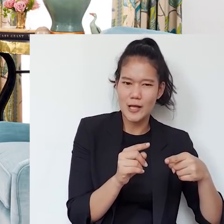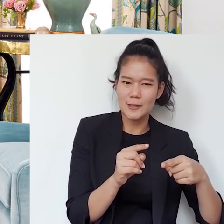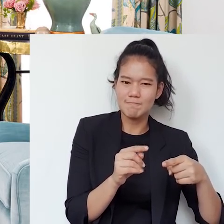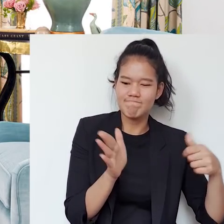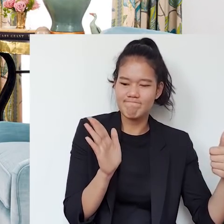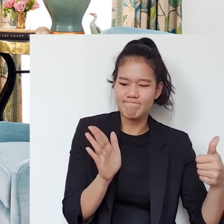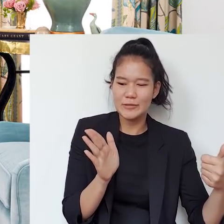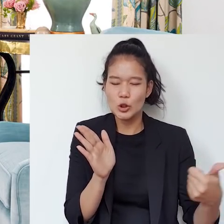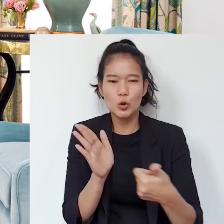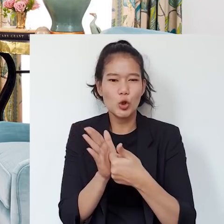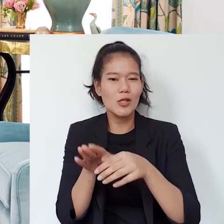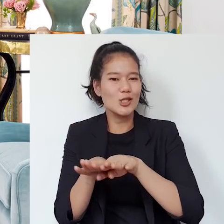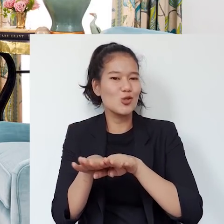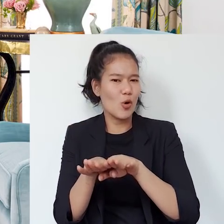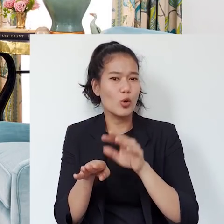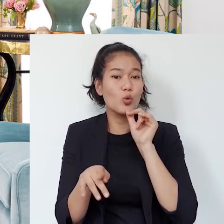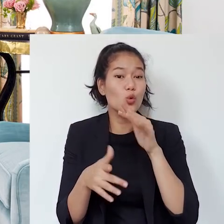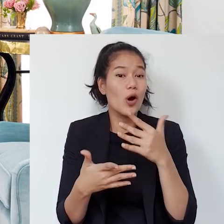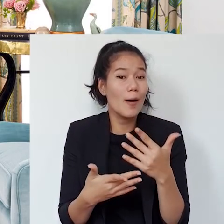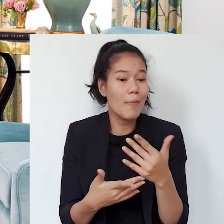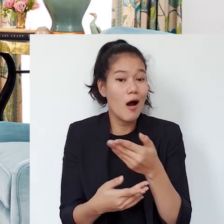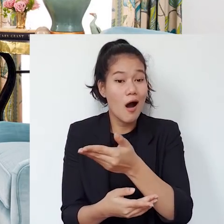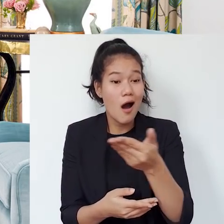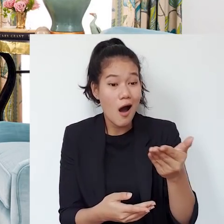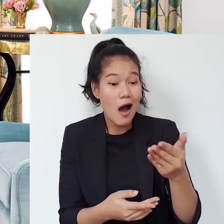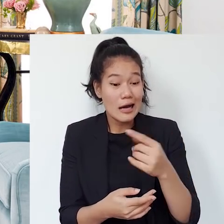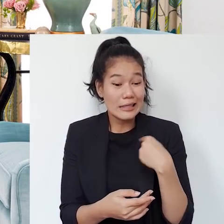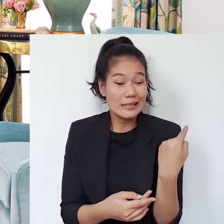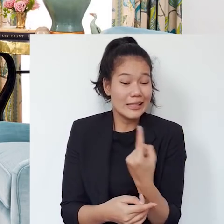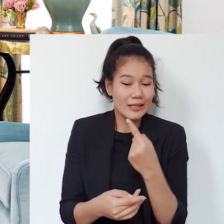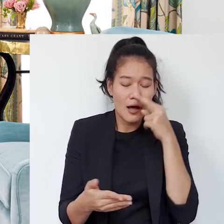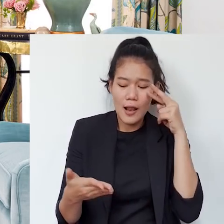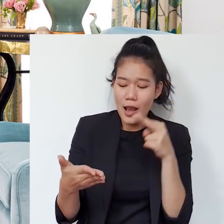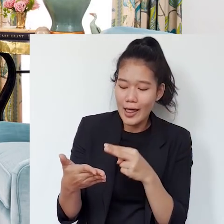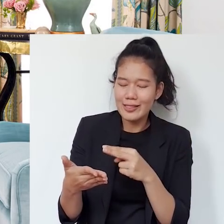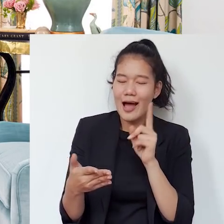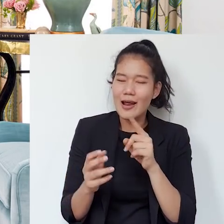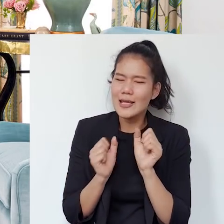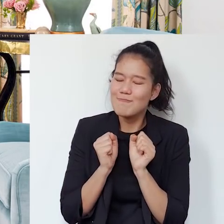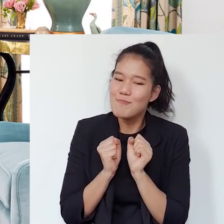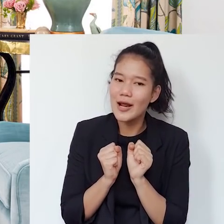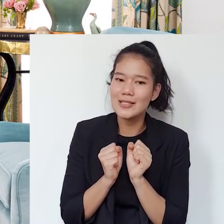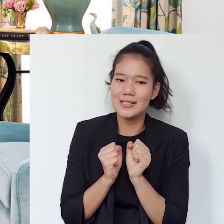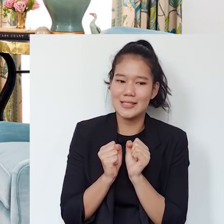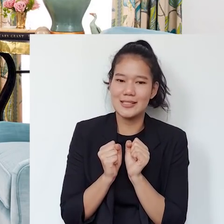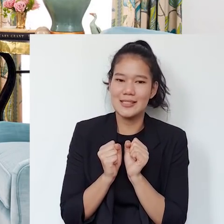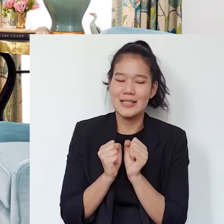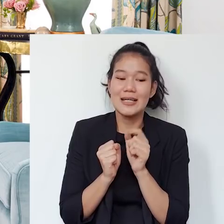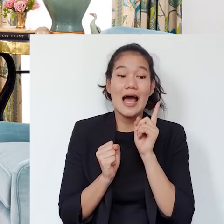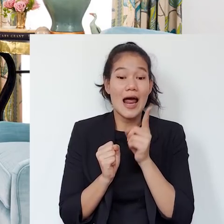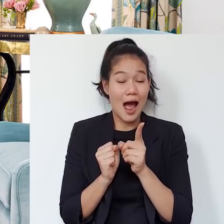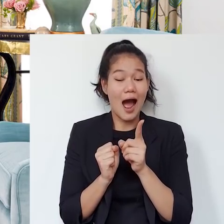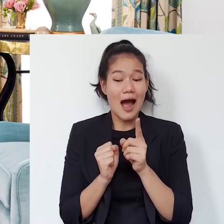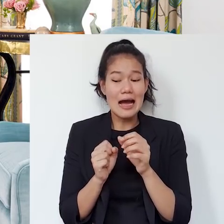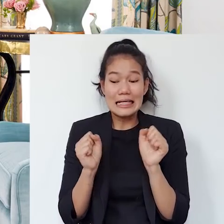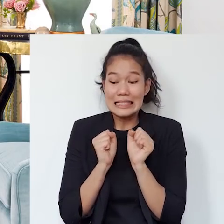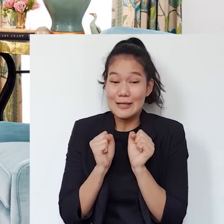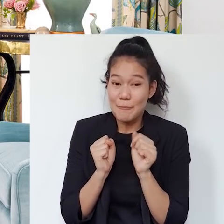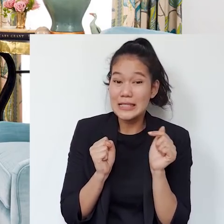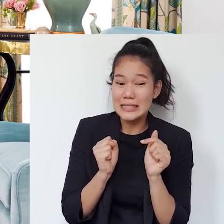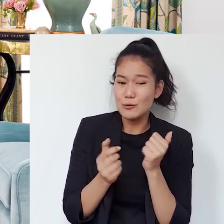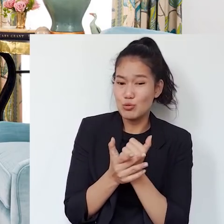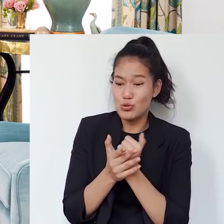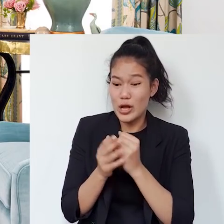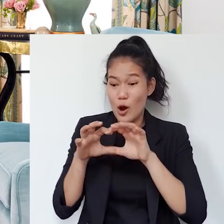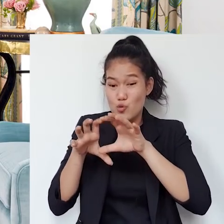ditata supaya kesan, supaya impresi kita itu ada di sana. Dan unsur kekaguman ini bukan hal